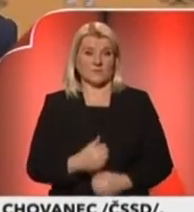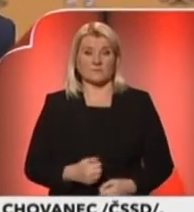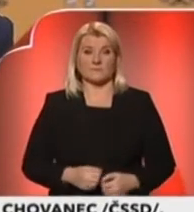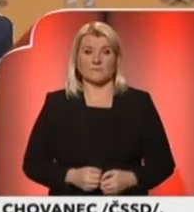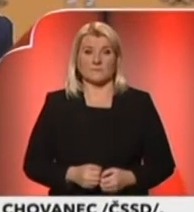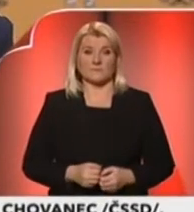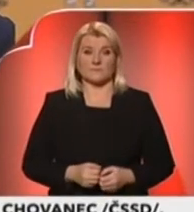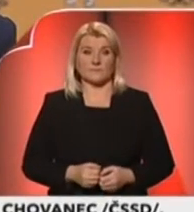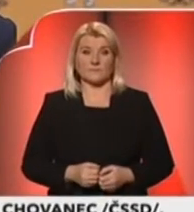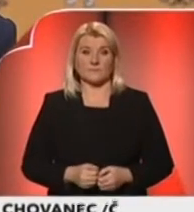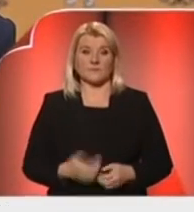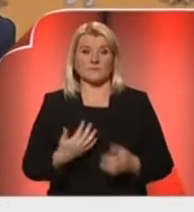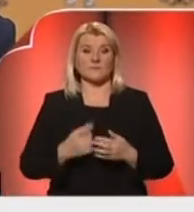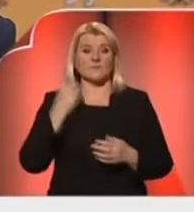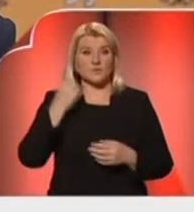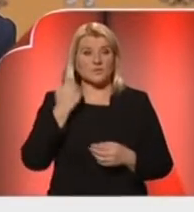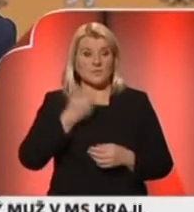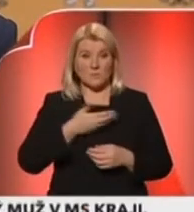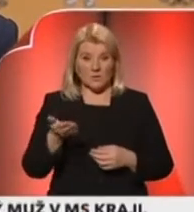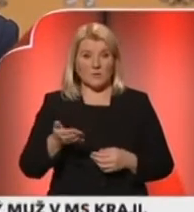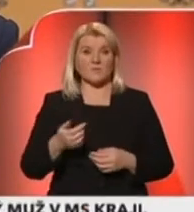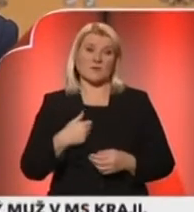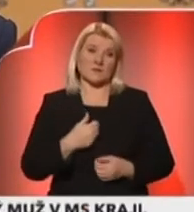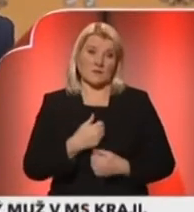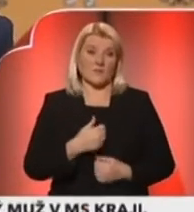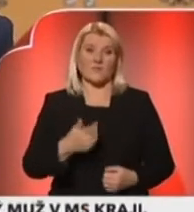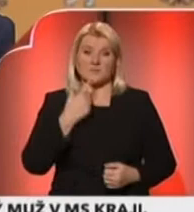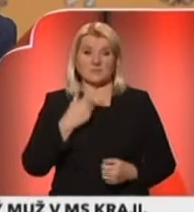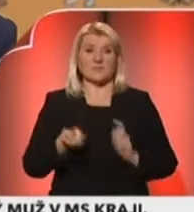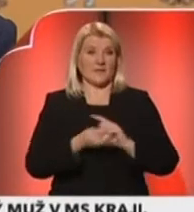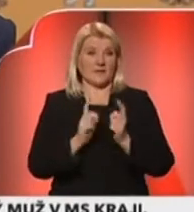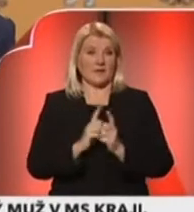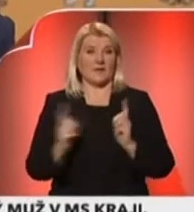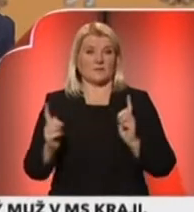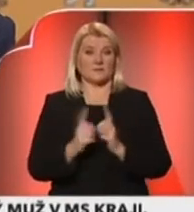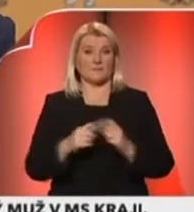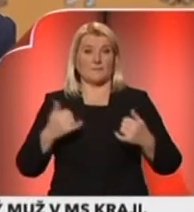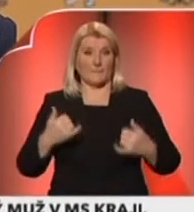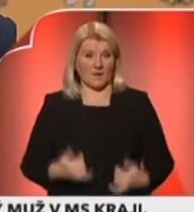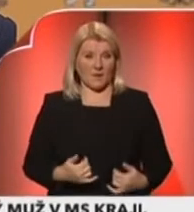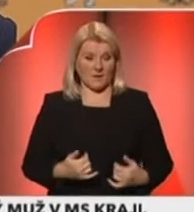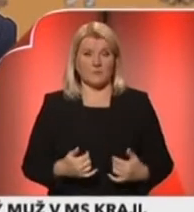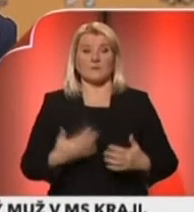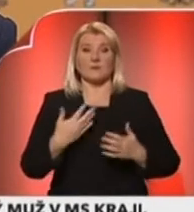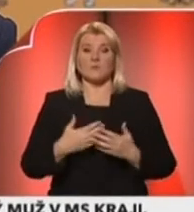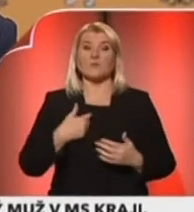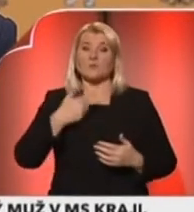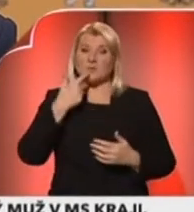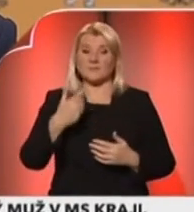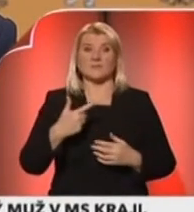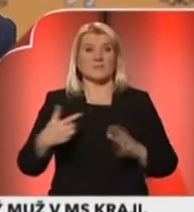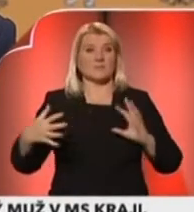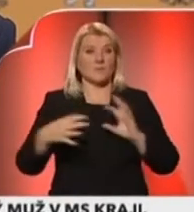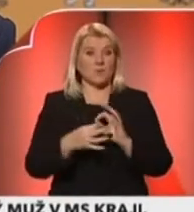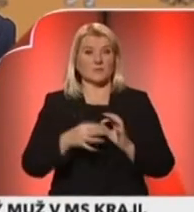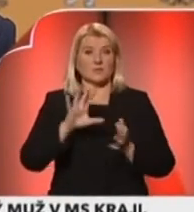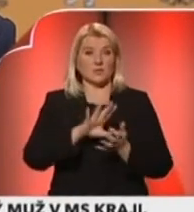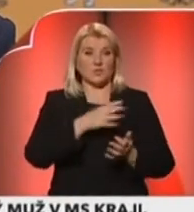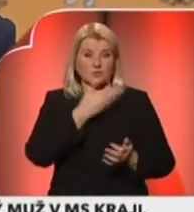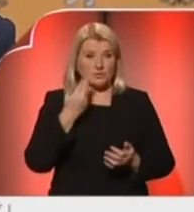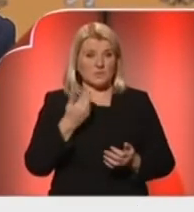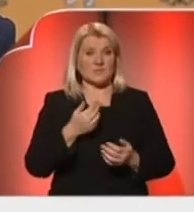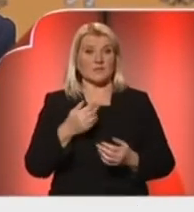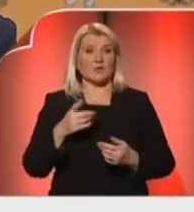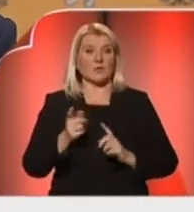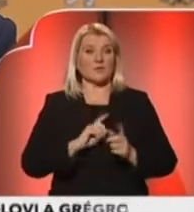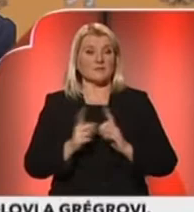Tak sociální demokraté jasně říkají, že jsme pro jednání s Prahou. To znamená, že my chceme propojit středočeský